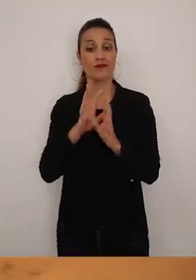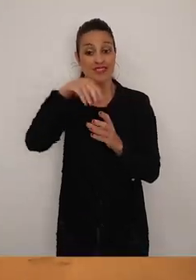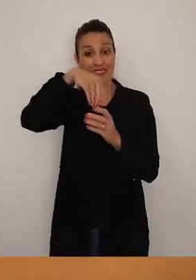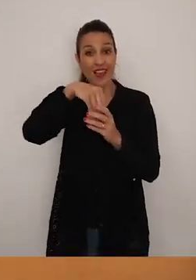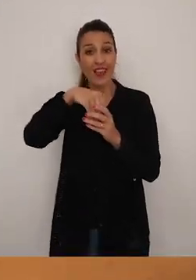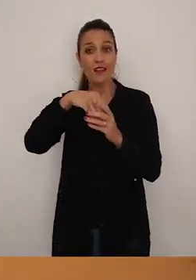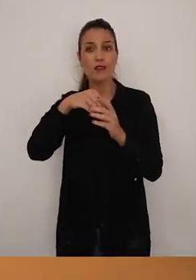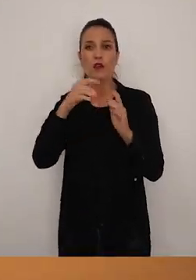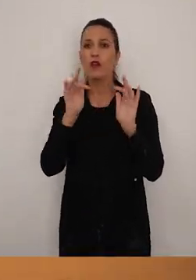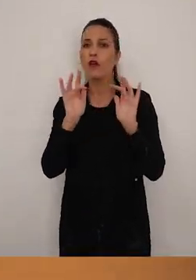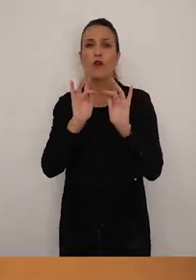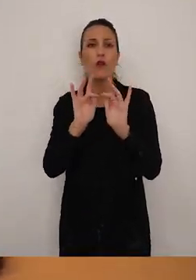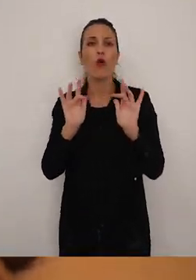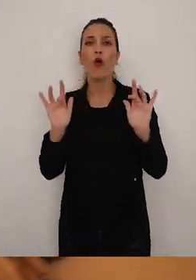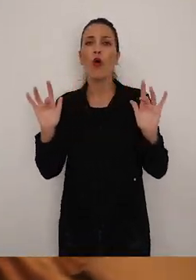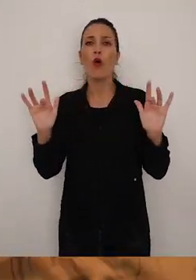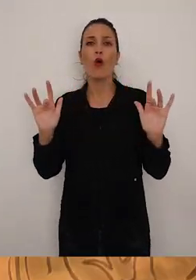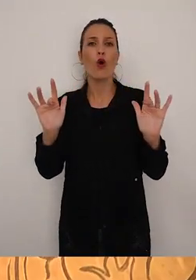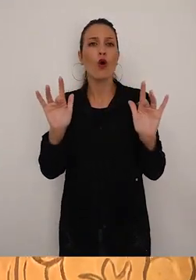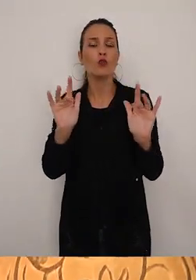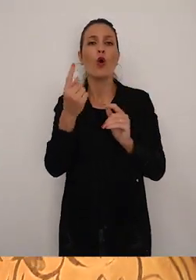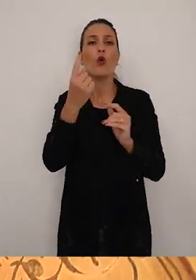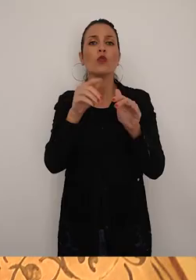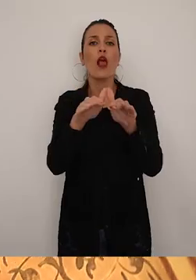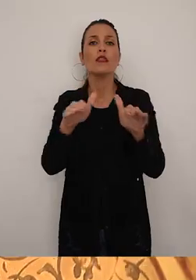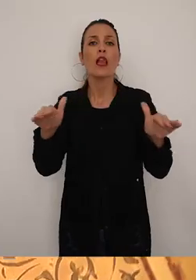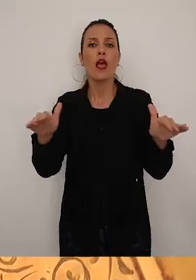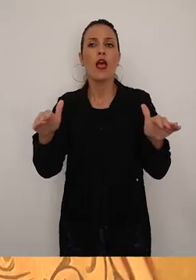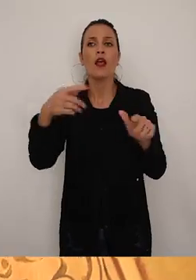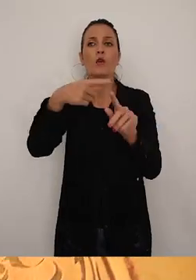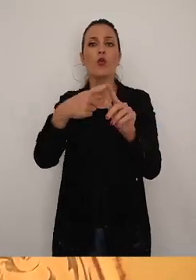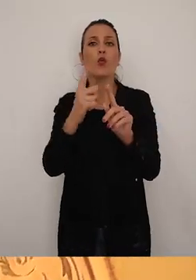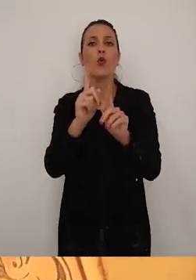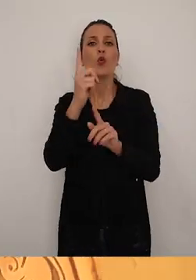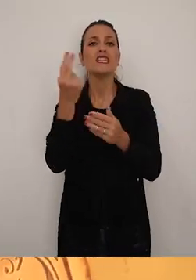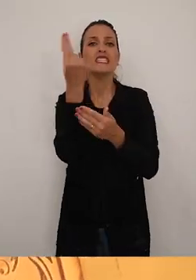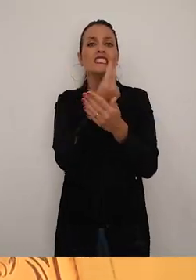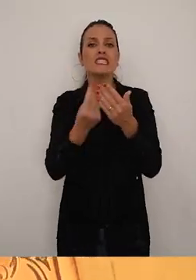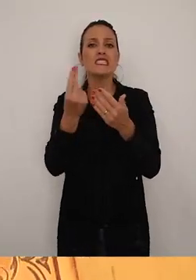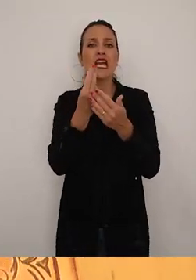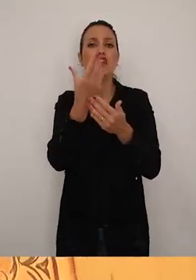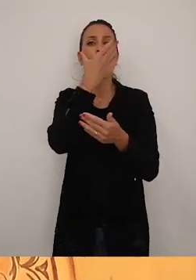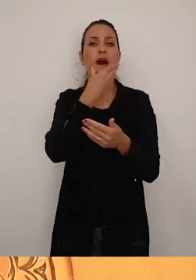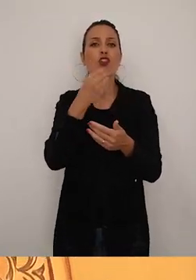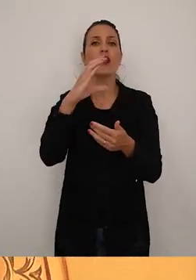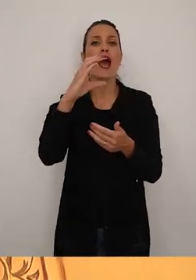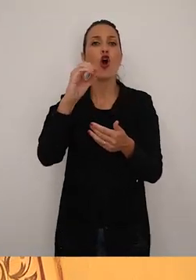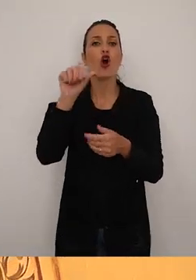Il suo interno è spoglio, vi è solo un altarino ed un affresco dell'immagine della Madonna Vergine di Costantinopoli.